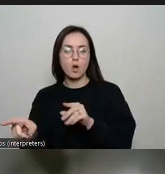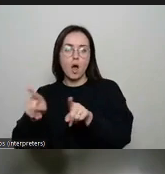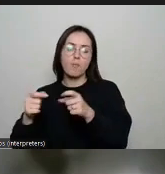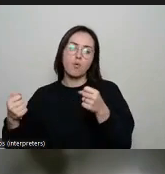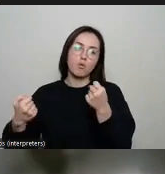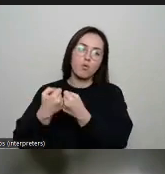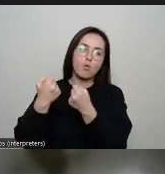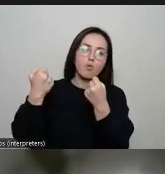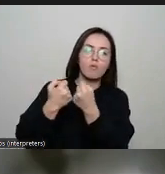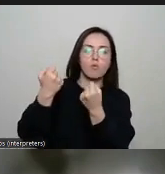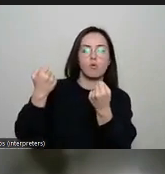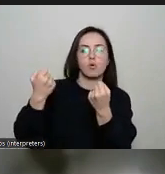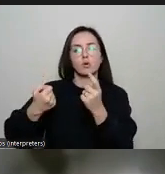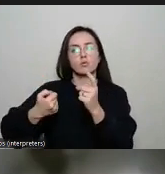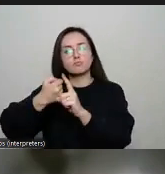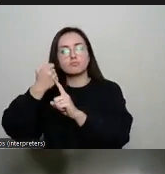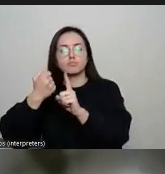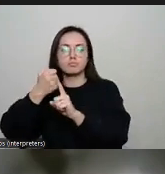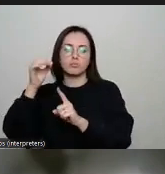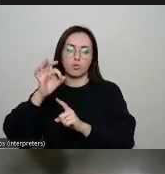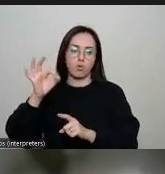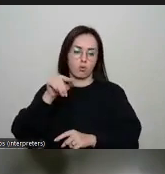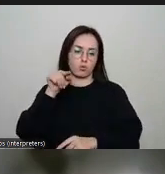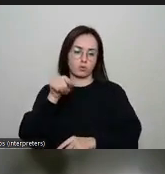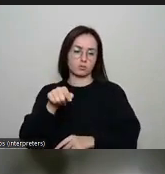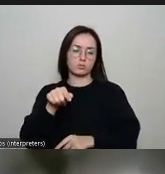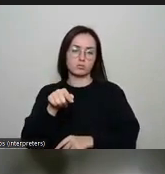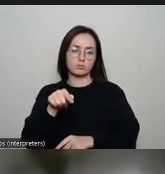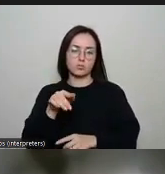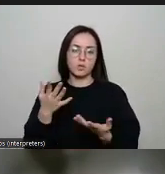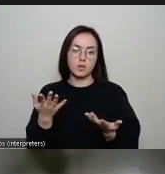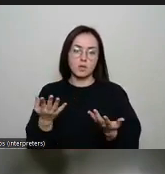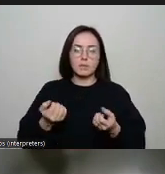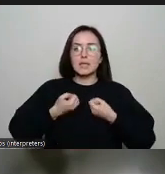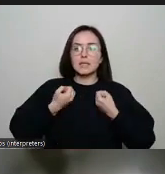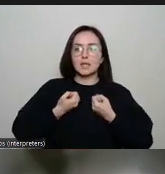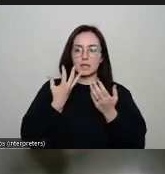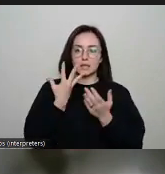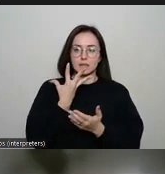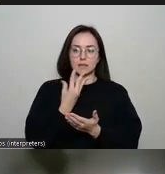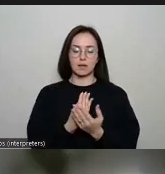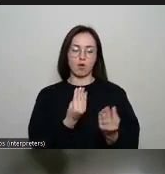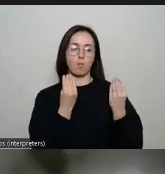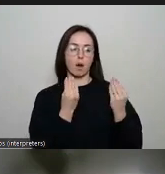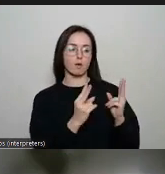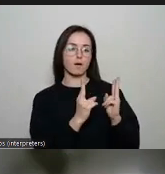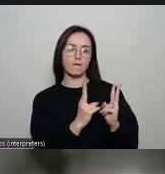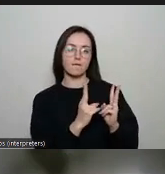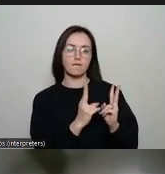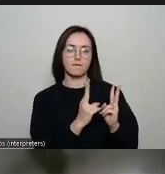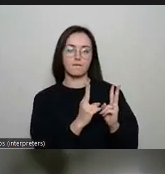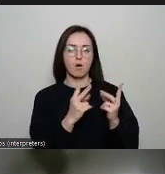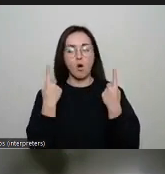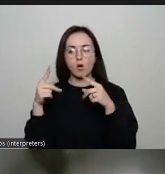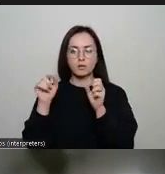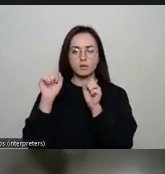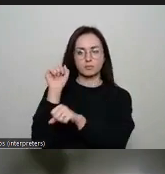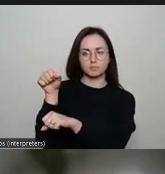kovoja dėl to ir kažkaip stengiasi daugiau išsaugoti savo dalyką, nu, ne iki kitus ir pradžiai to tarpu